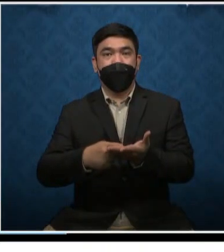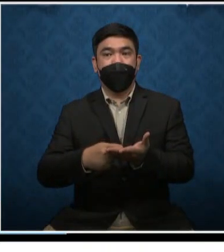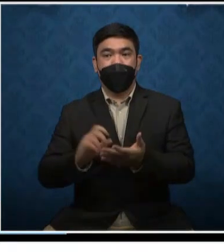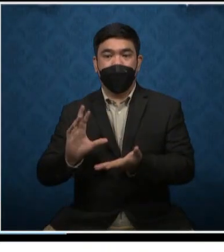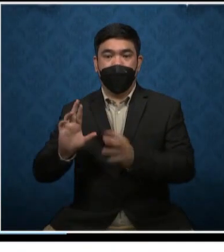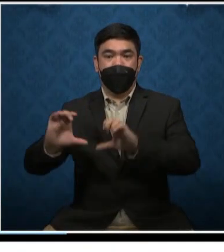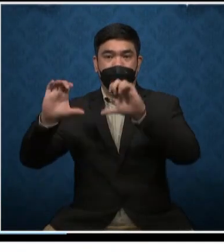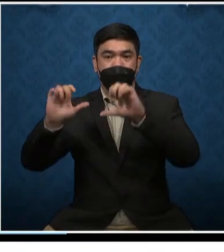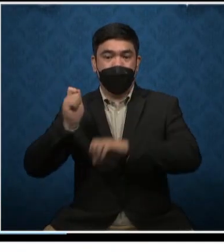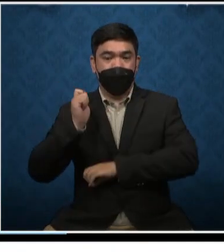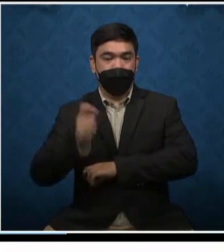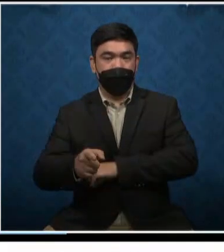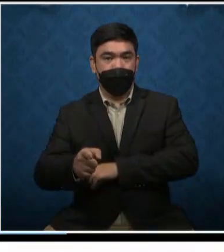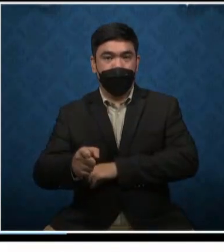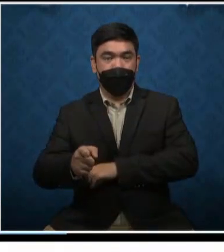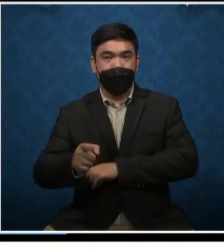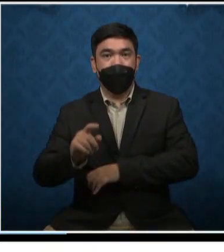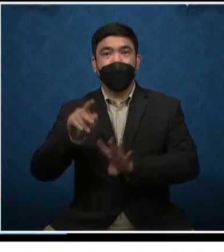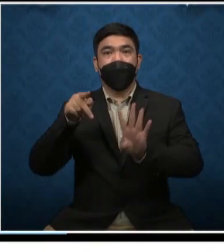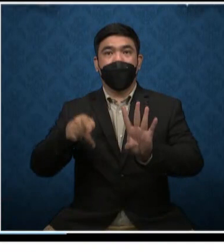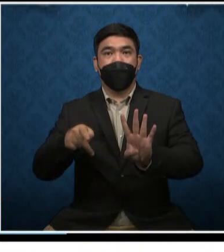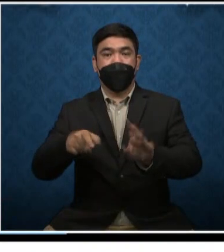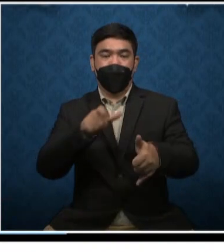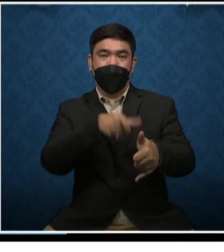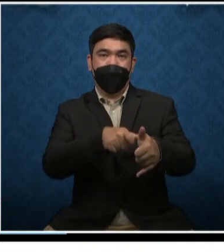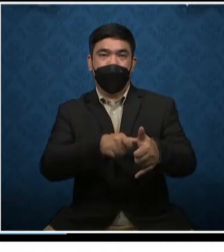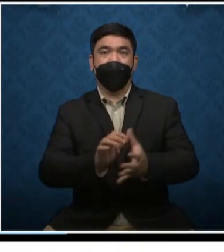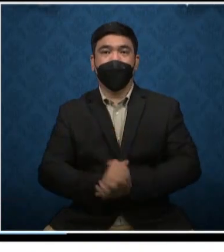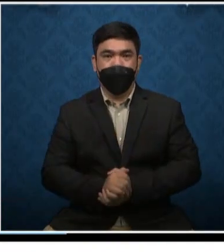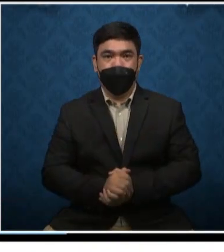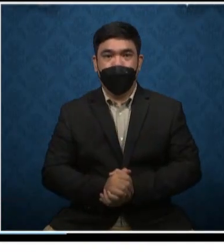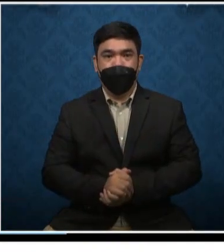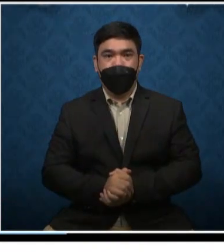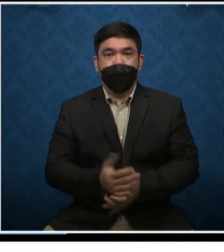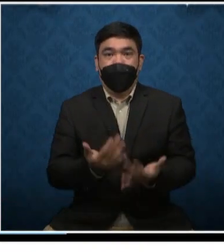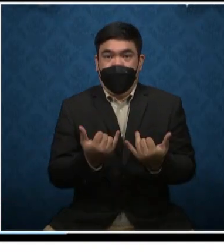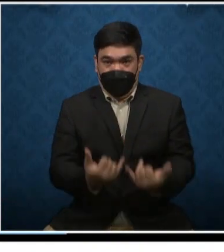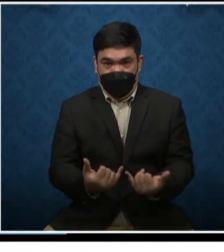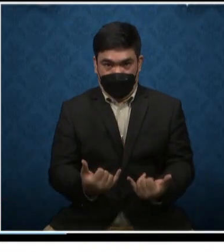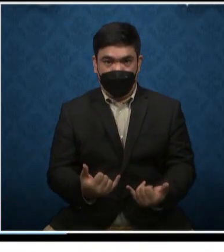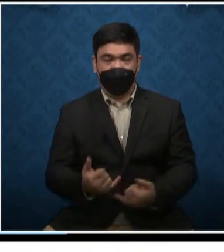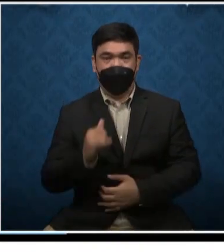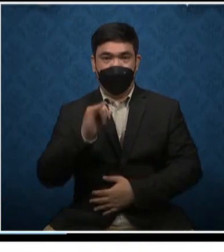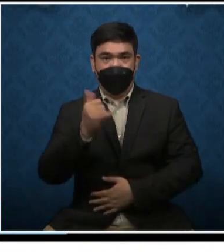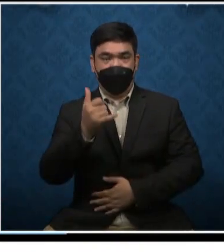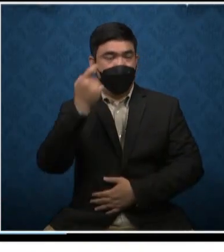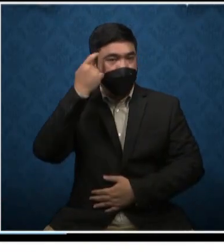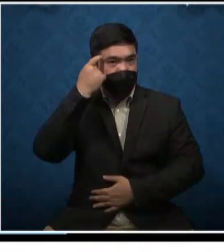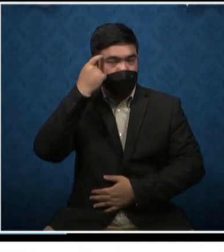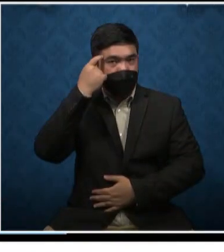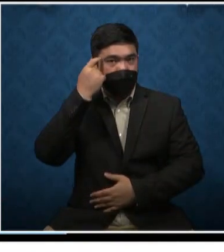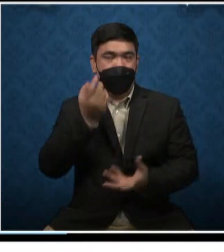จ่ายเฉลี่ยเดือนละประมาณ 4,000 บาทต่อคนต่อปีดังนั้นหากพิจารณาในมิ